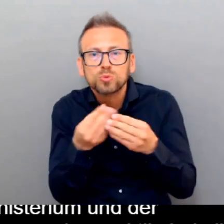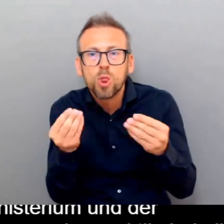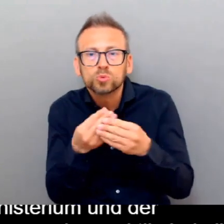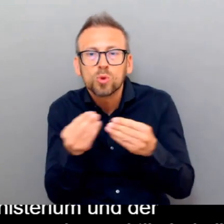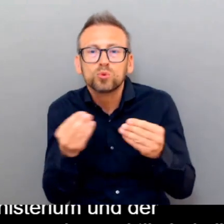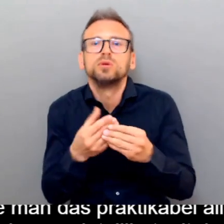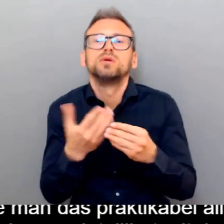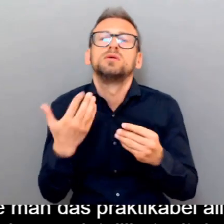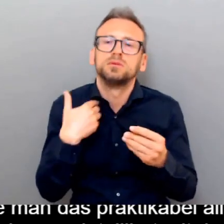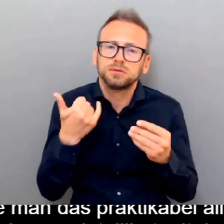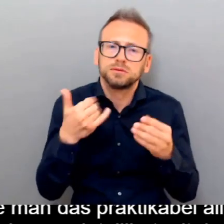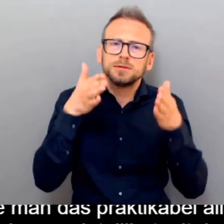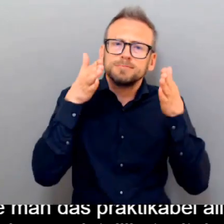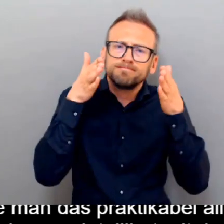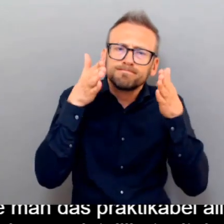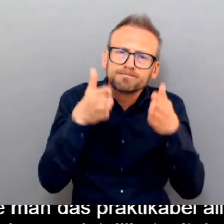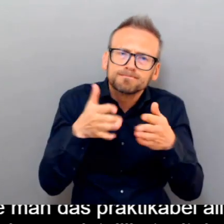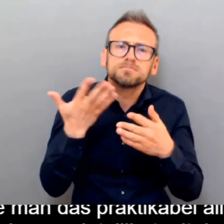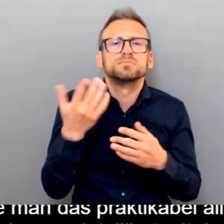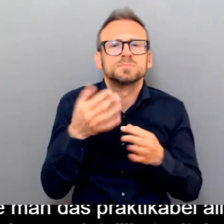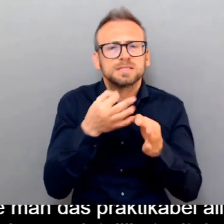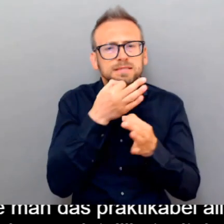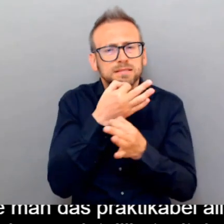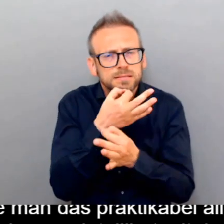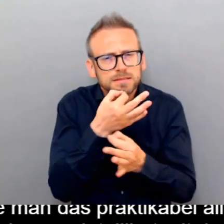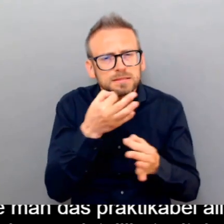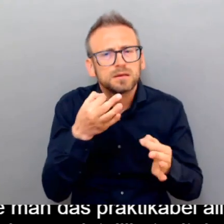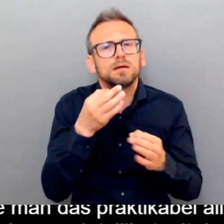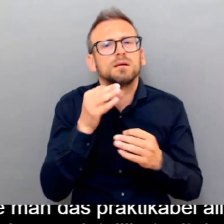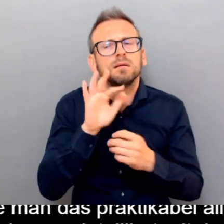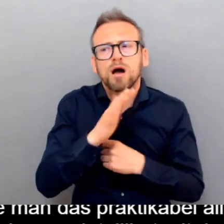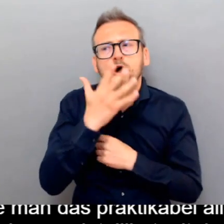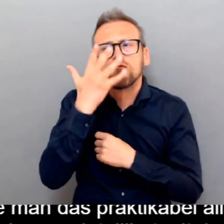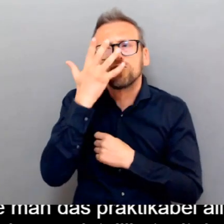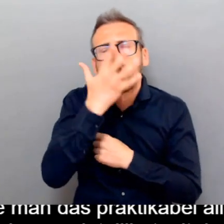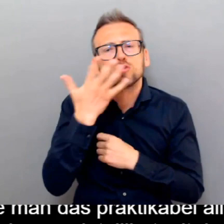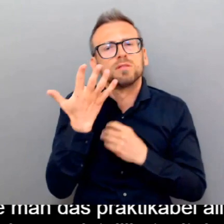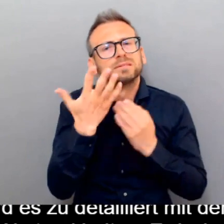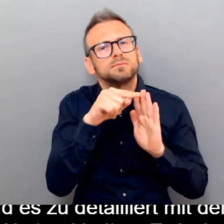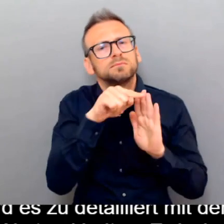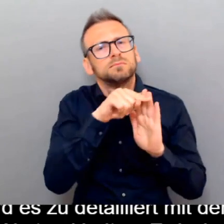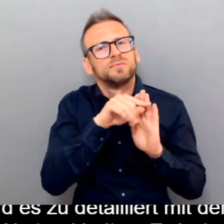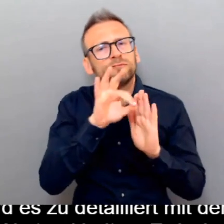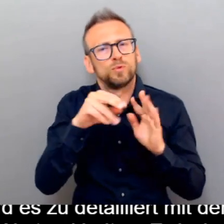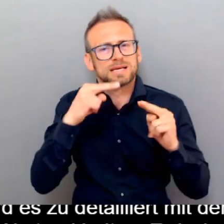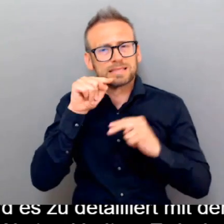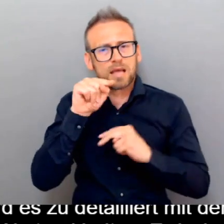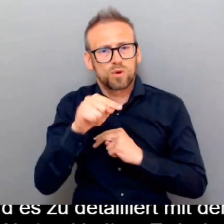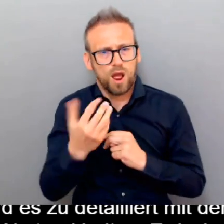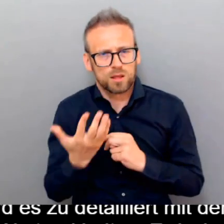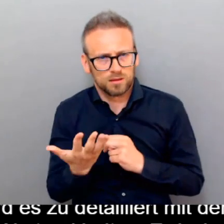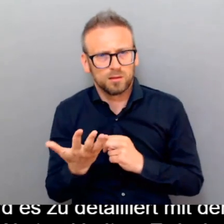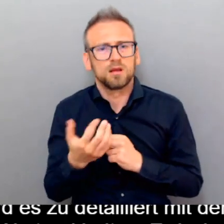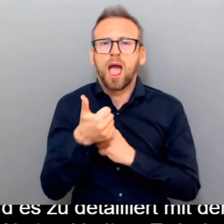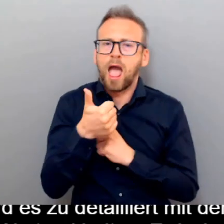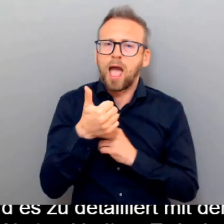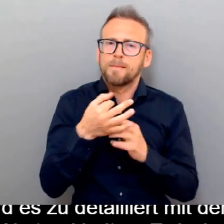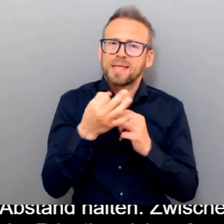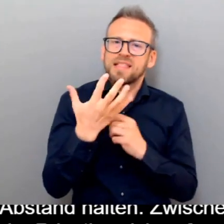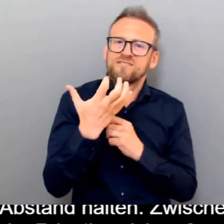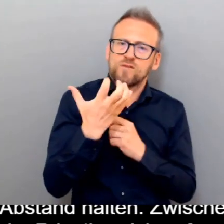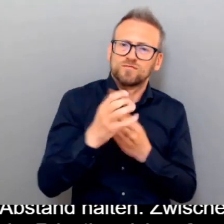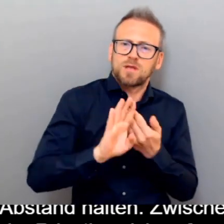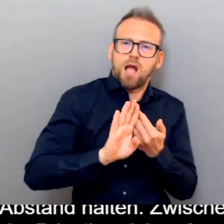können auch am Tisch beieinander sitzen. Aber im Übrigen Abstandsgebot auch zwischen unterschiedlichen Familien, die zufällig im gleichen